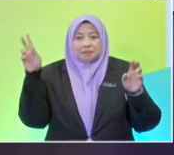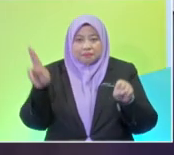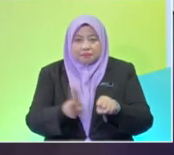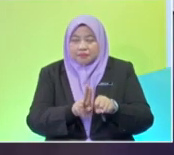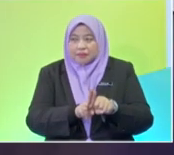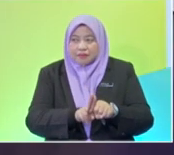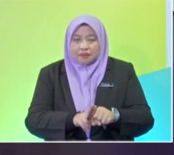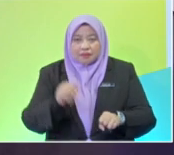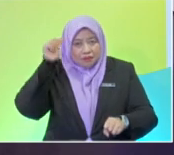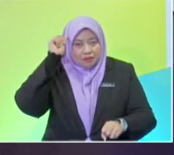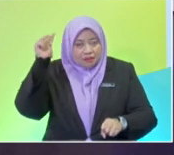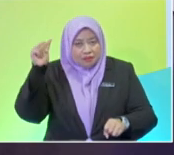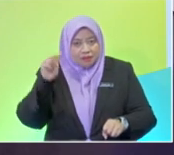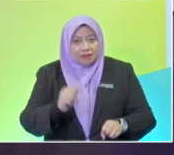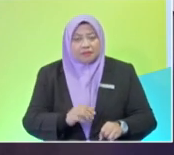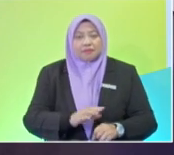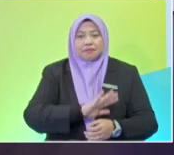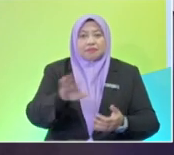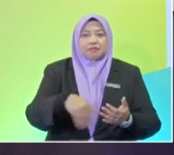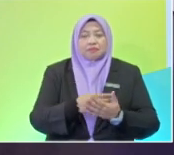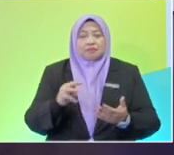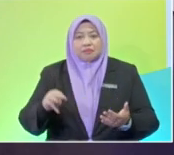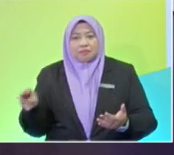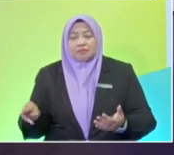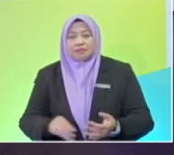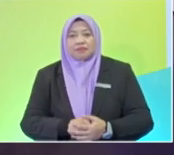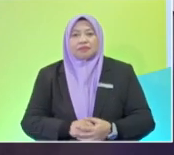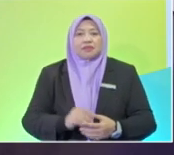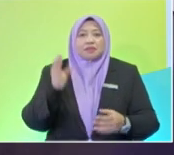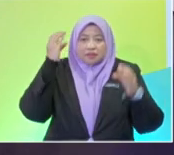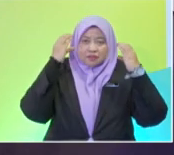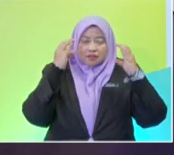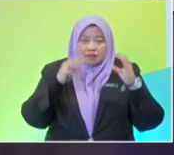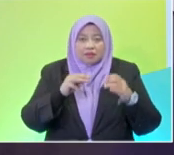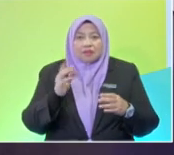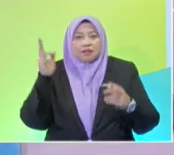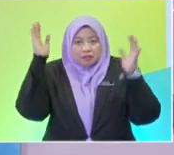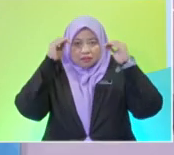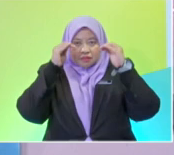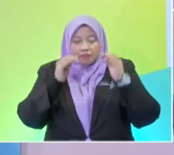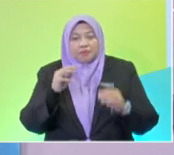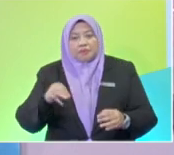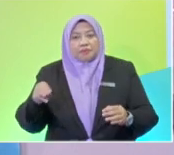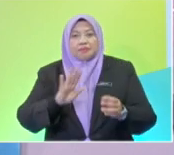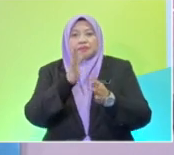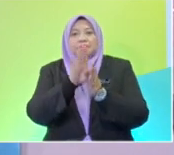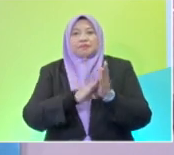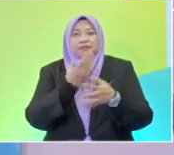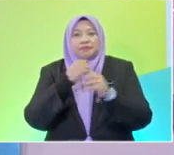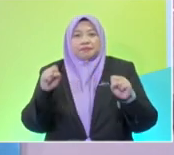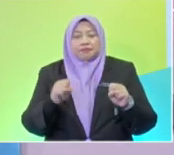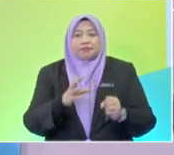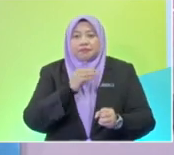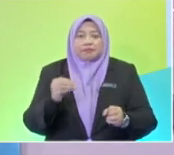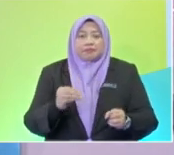Assalamualaikum warahmatullahi wabarakatuh dalam keadaan bersedia dalam keadaan ceria